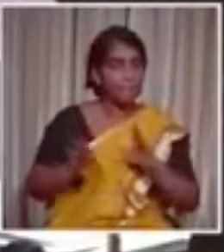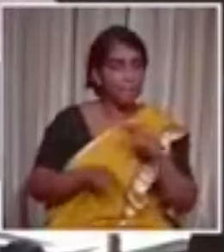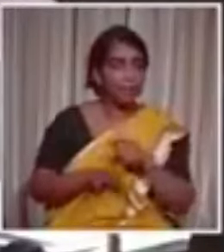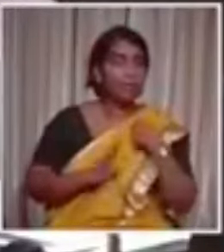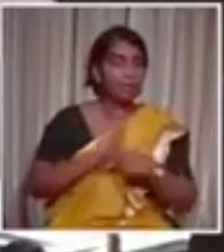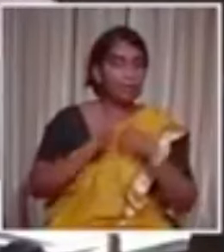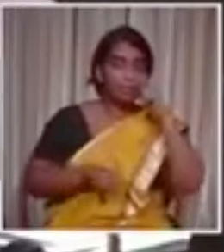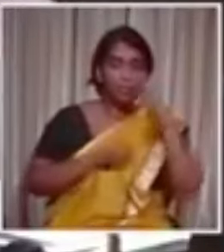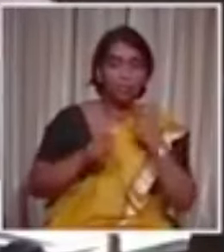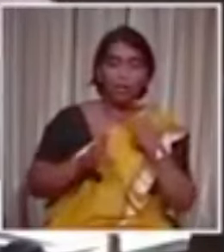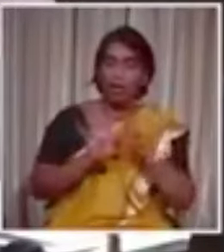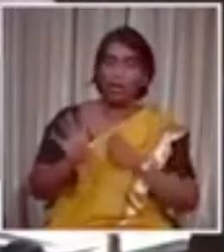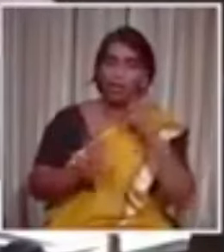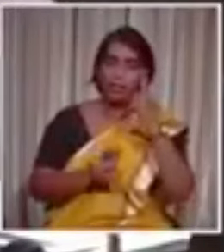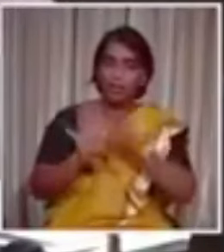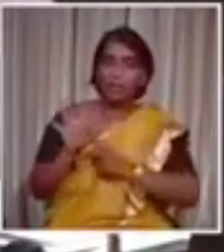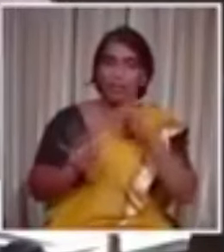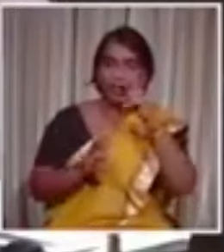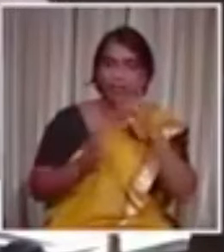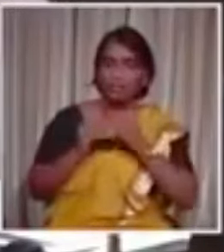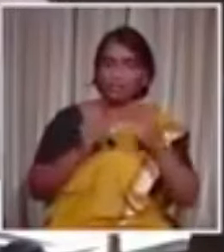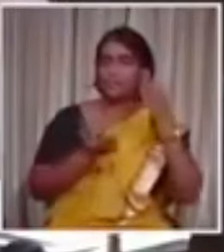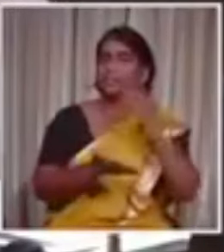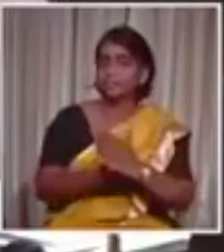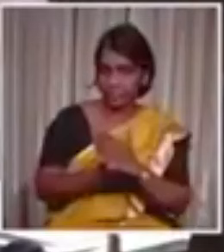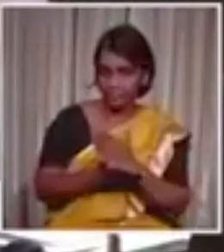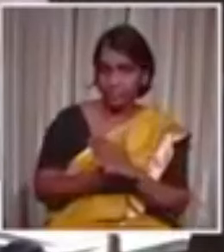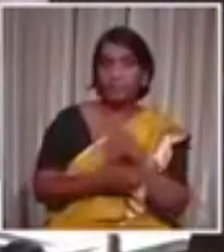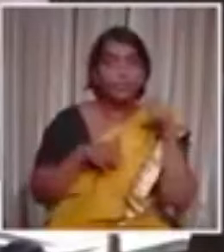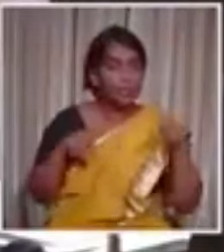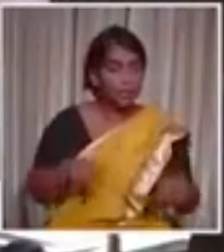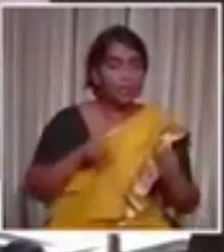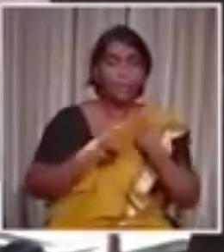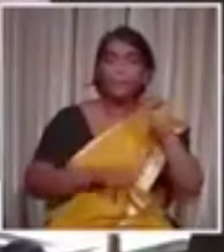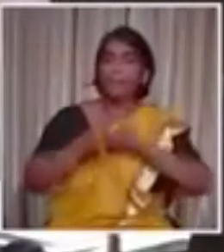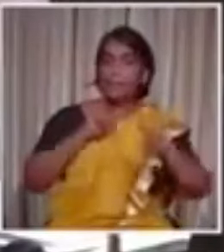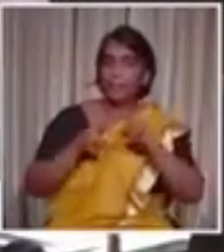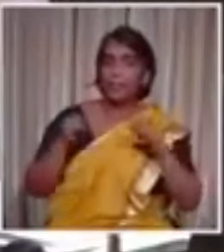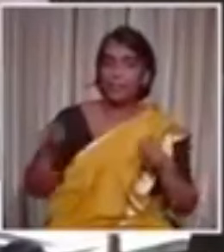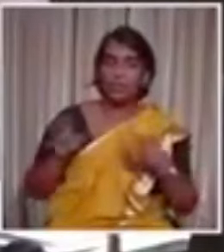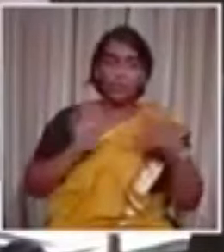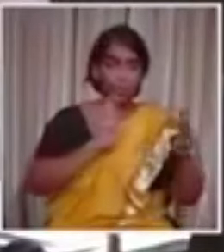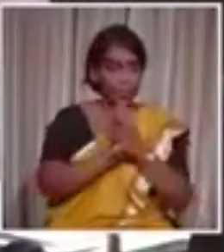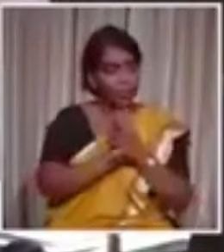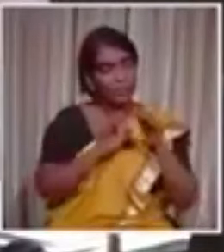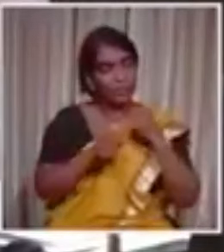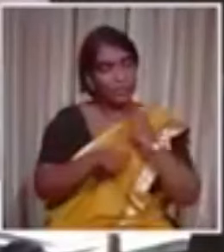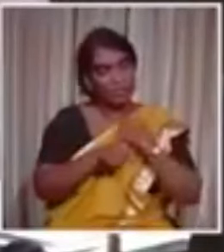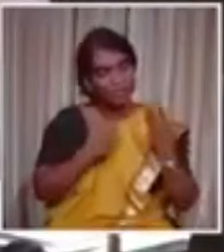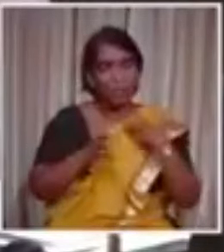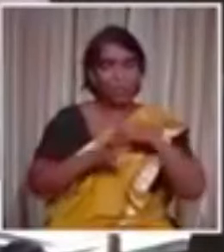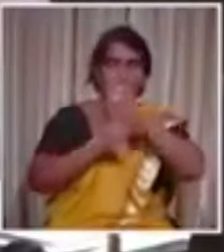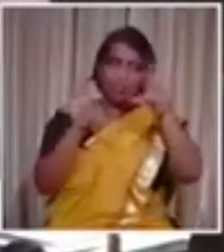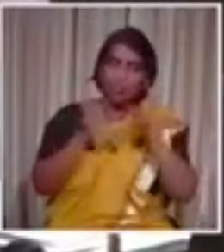රටේ ජනතාව අවුරුද්දක එකහමාරක විරාම කාලයක් ලබා දෙනවා. අද මේ පාර්ලිමේන්තුවේ සර්වපාක්ෂික වේවා බහුපාර්ශ්වික